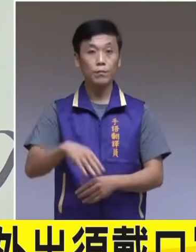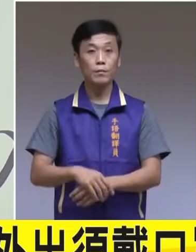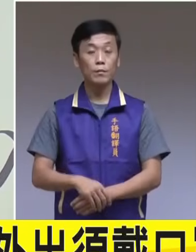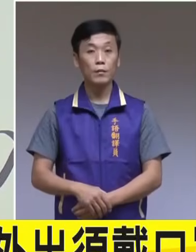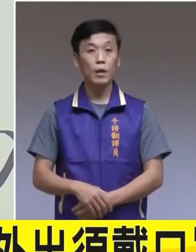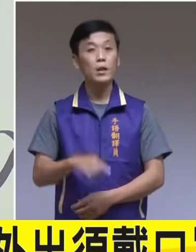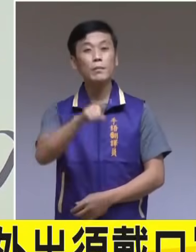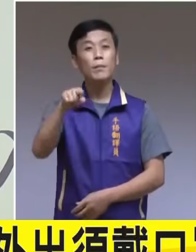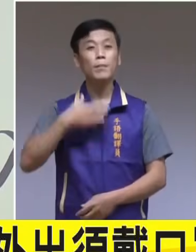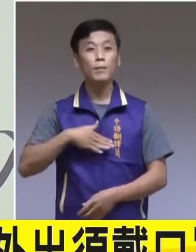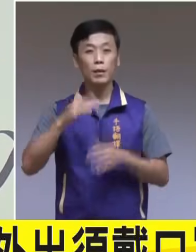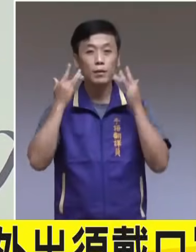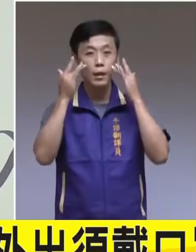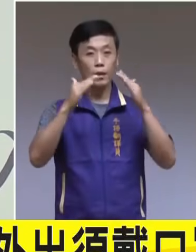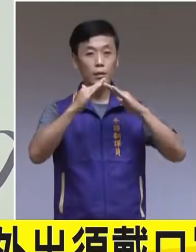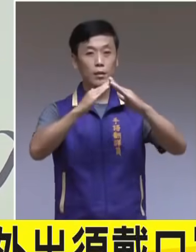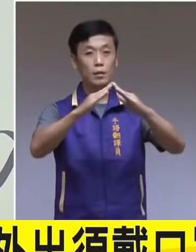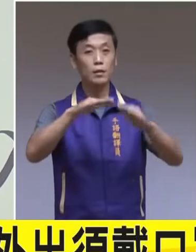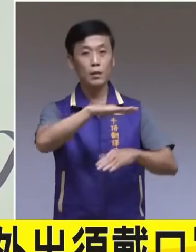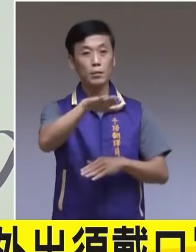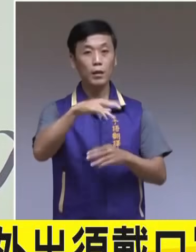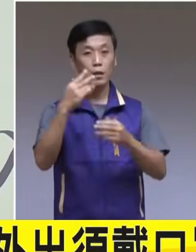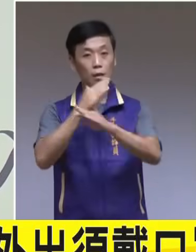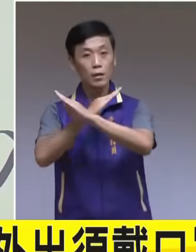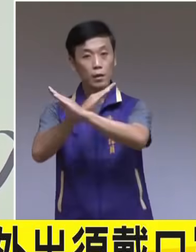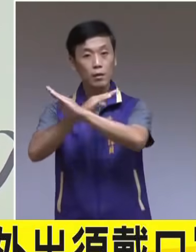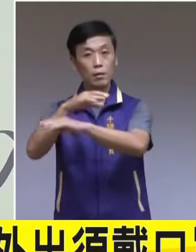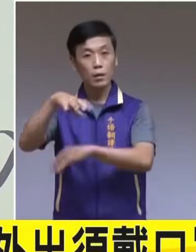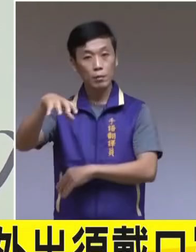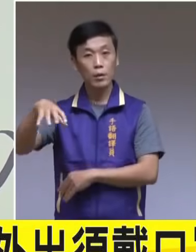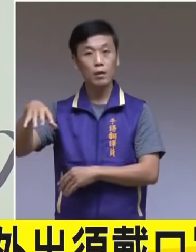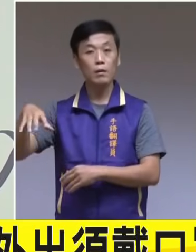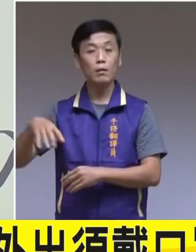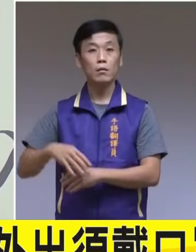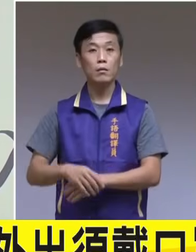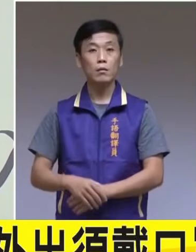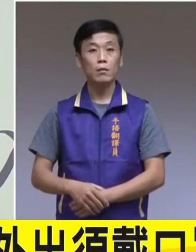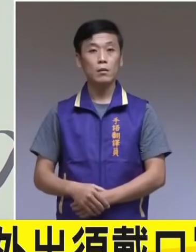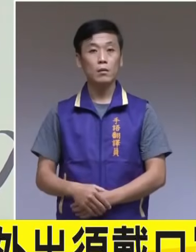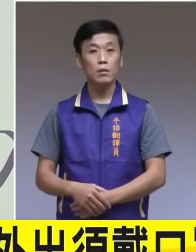分，因为大家都知道菜鸡亚来对是亚奇亚亚奇亚我